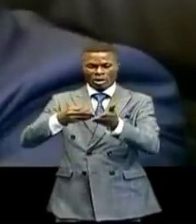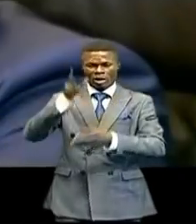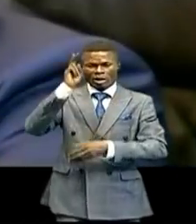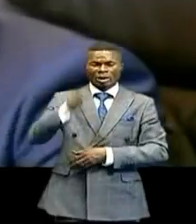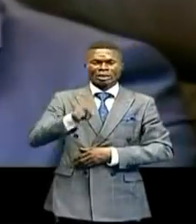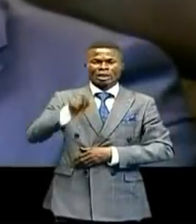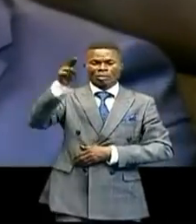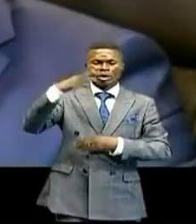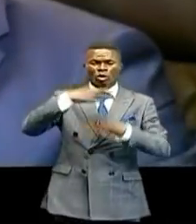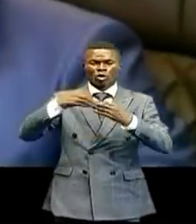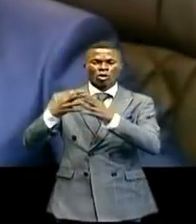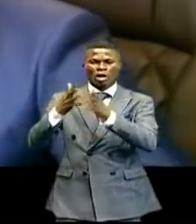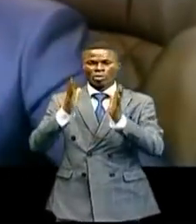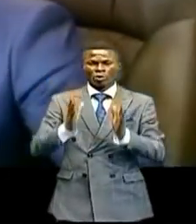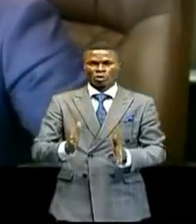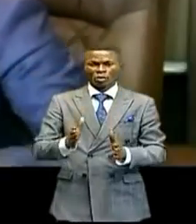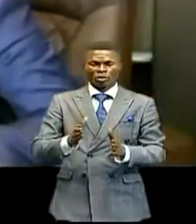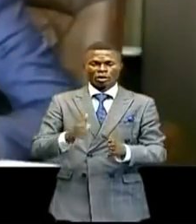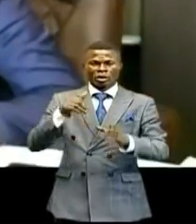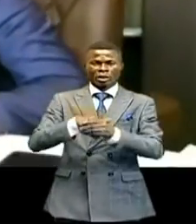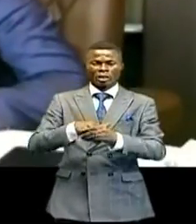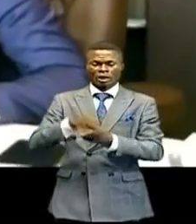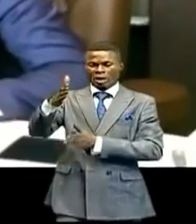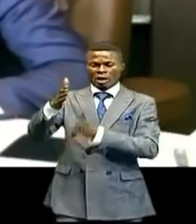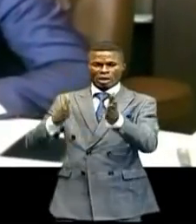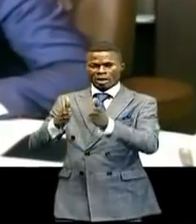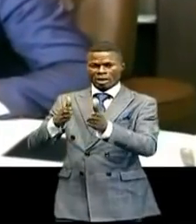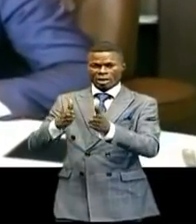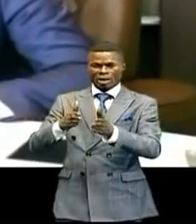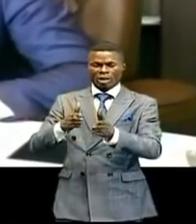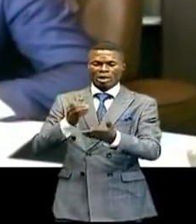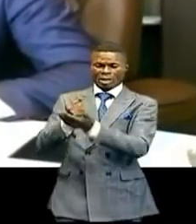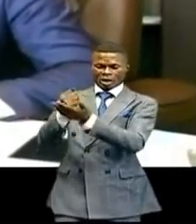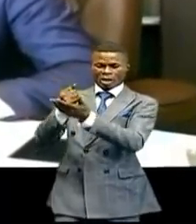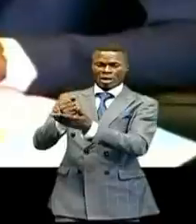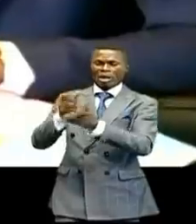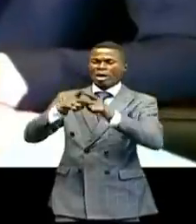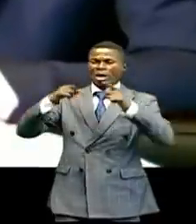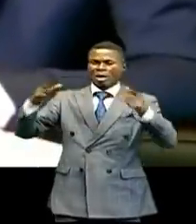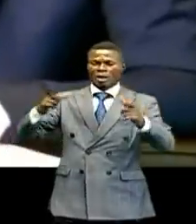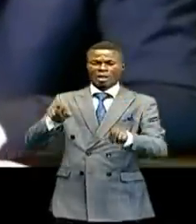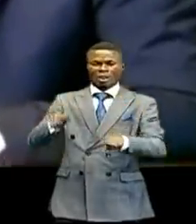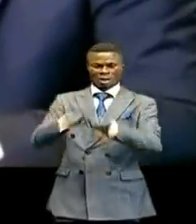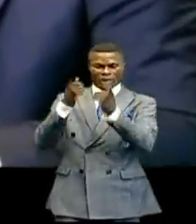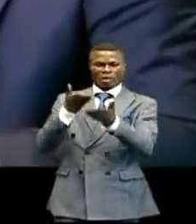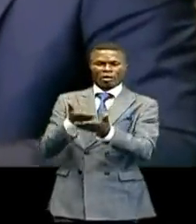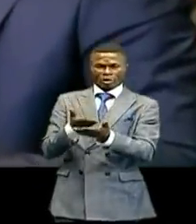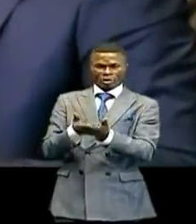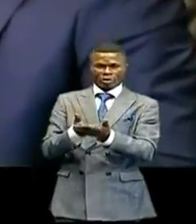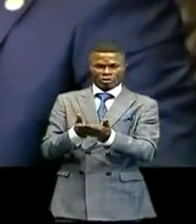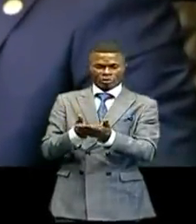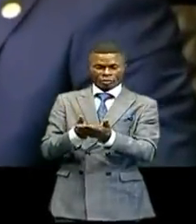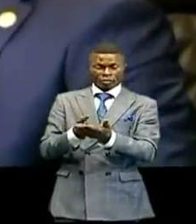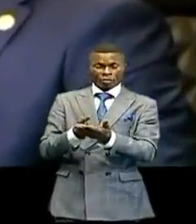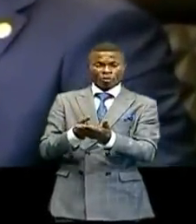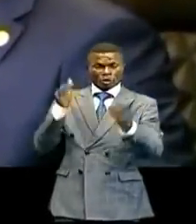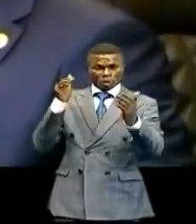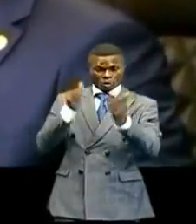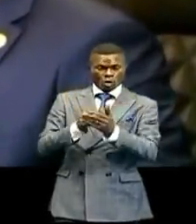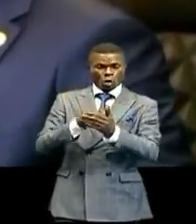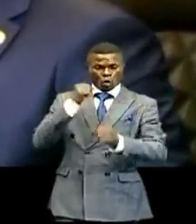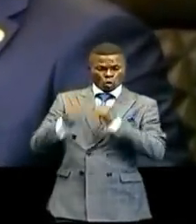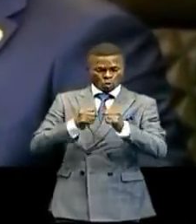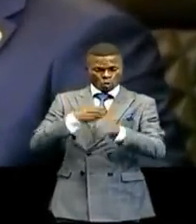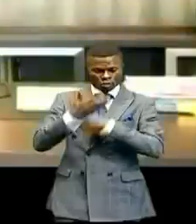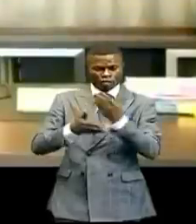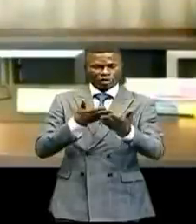200 millions de dollars américains au niveau du guichet de la facilité élargie de crédit. Au regard des efforts